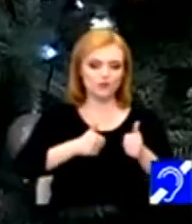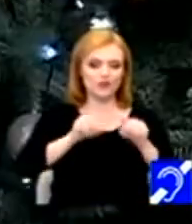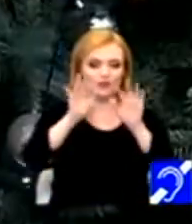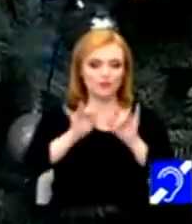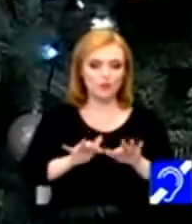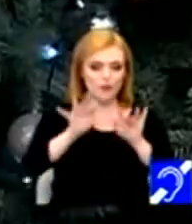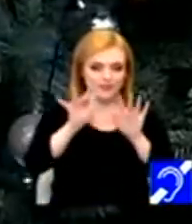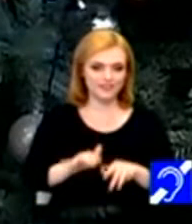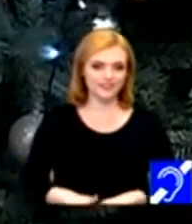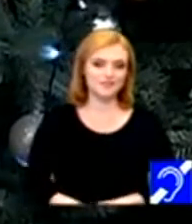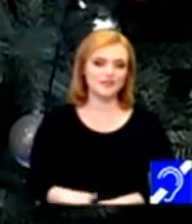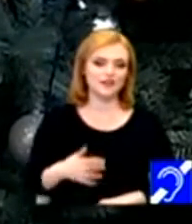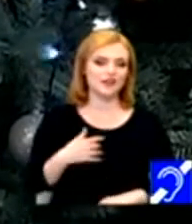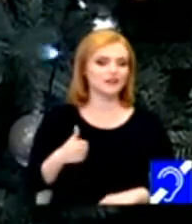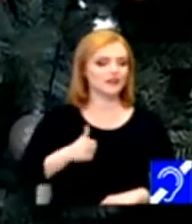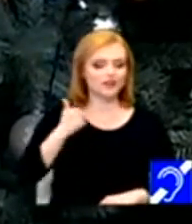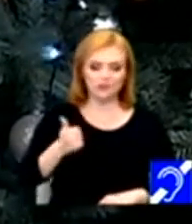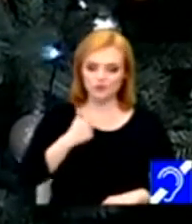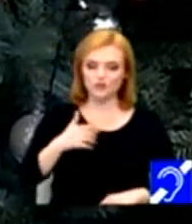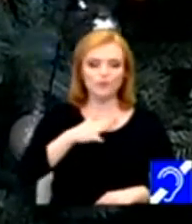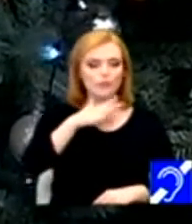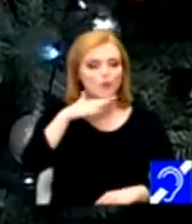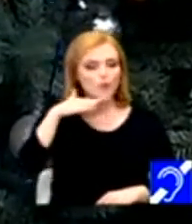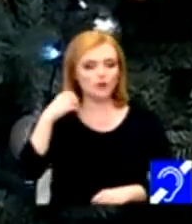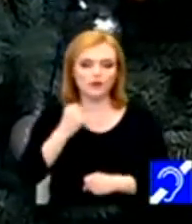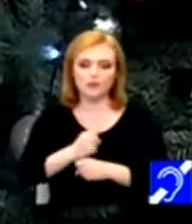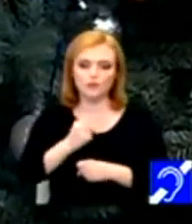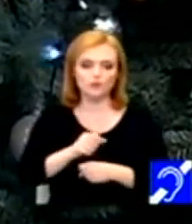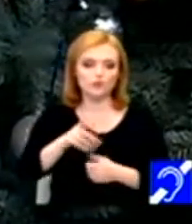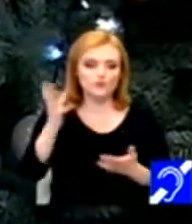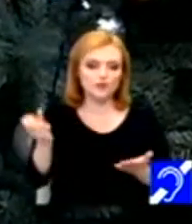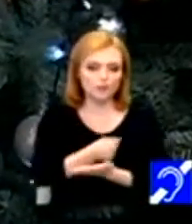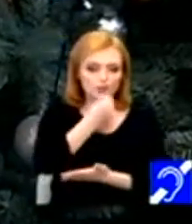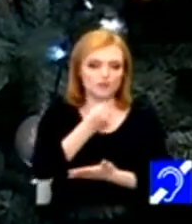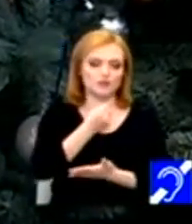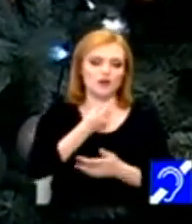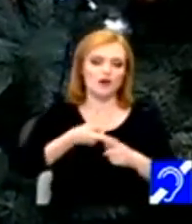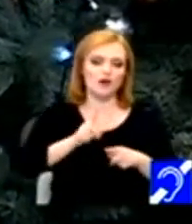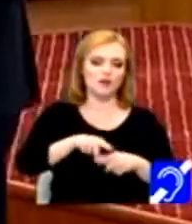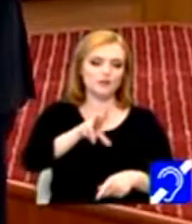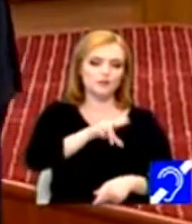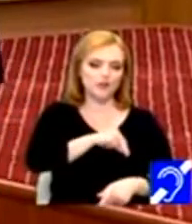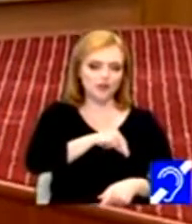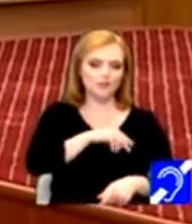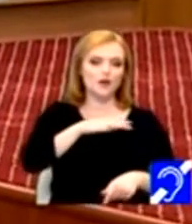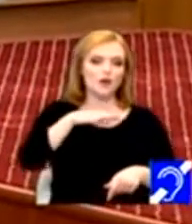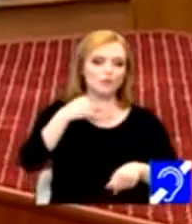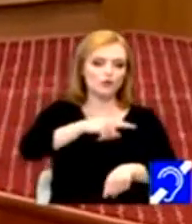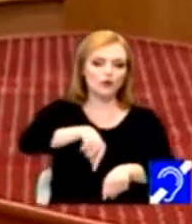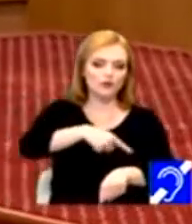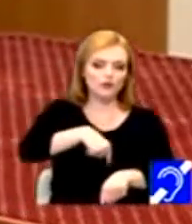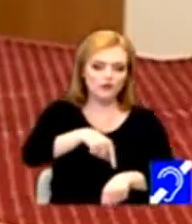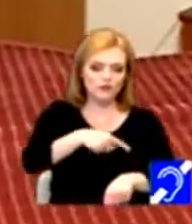deoarece am muncit mult pentru ca să obțin acest premiu. Multe nopți nedormite și ore în șir în fața calculatorului,